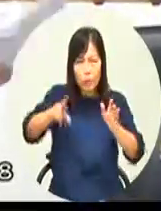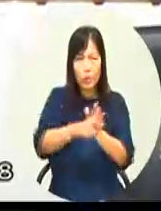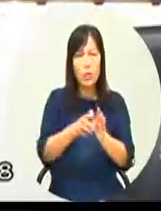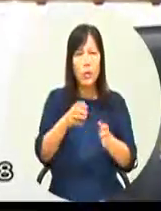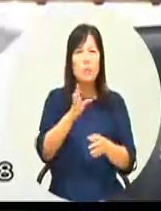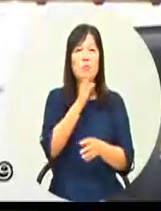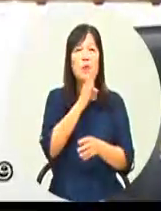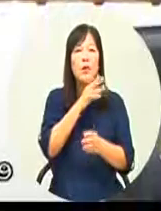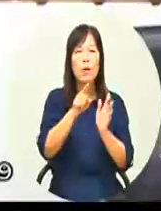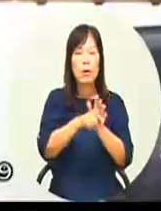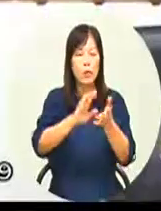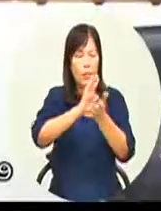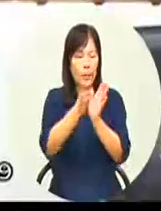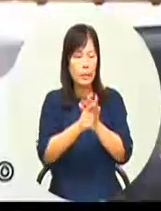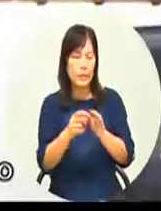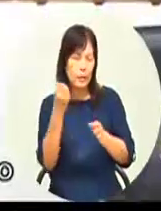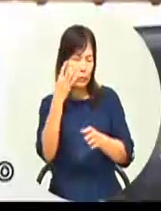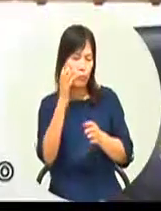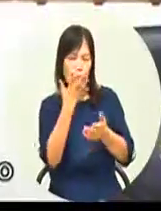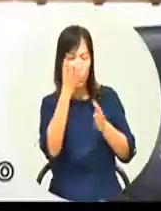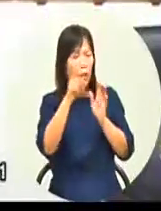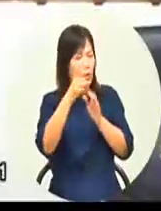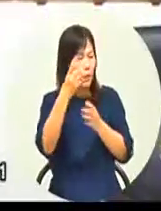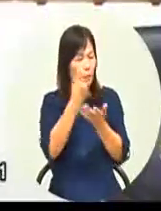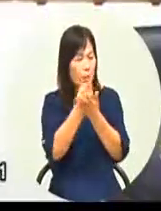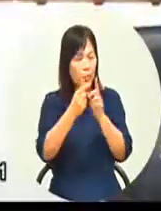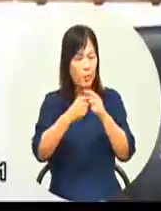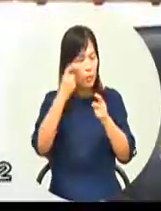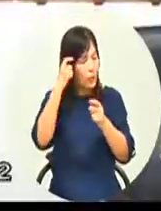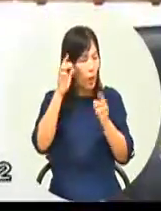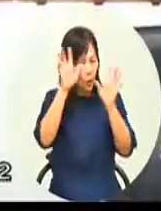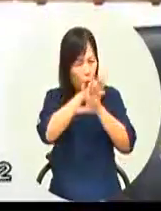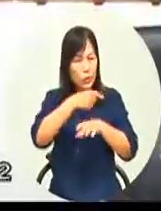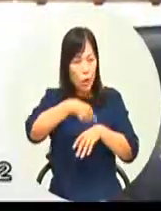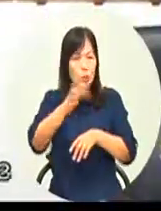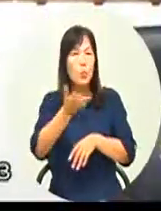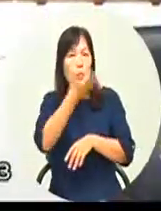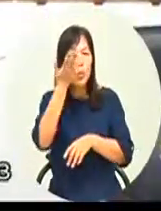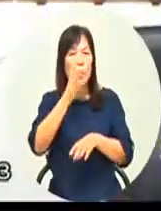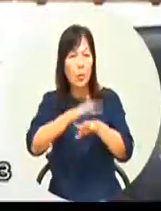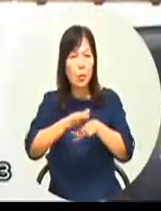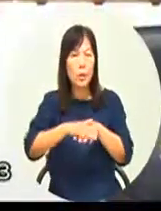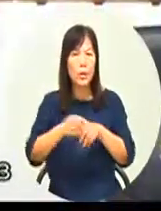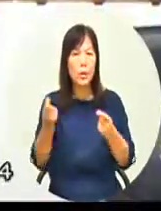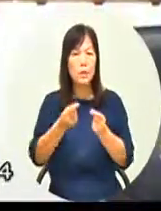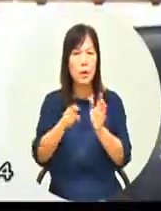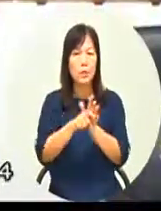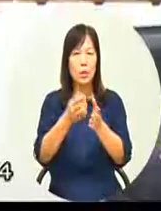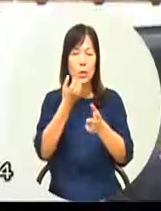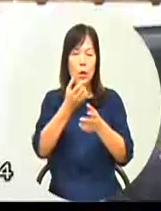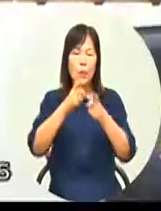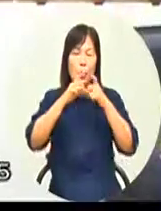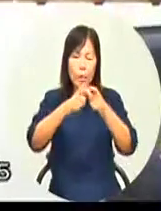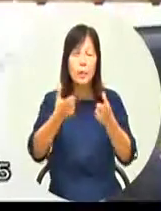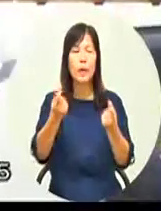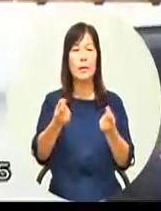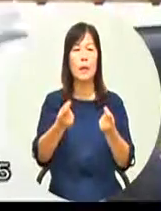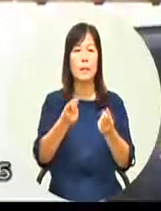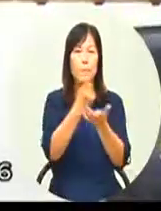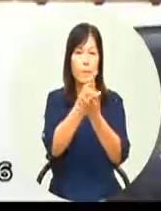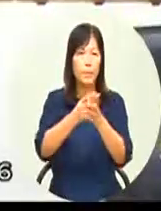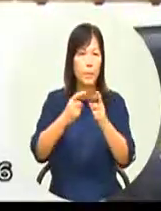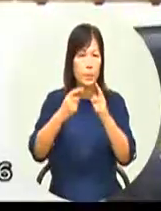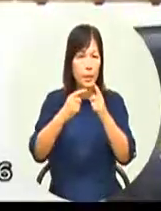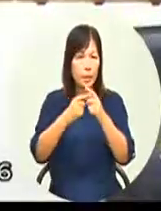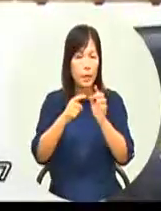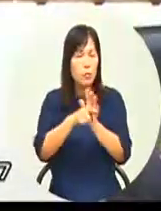么样把它做成一个亮点，让人家愿意晚上去那边观光。就像你刚刚回答别的议员的一样，就是说大家现在知道晚